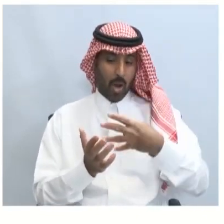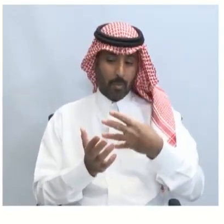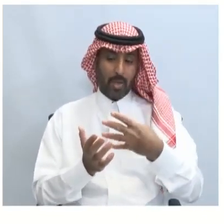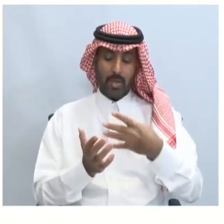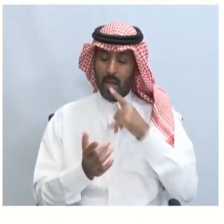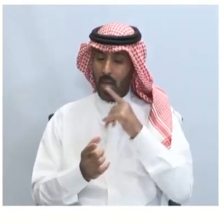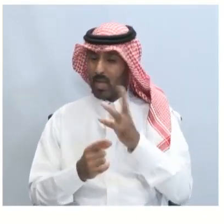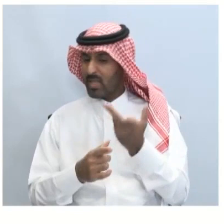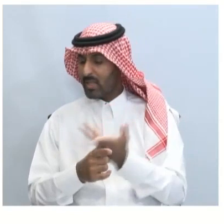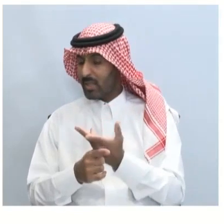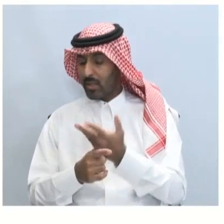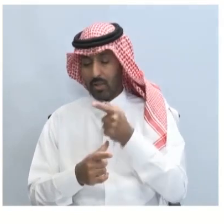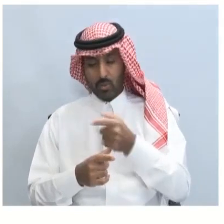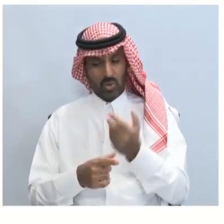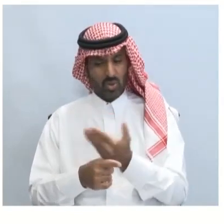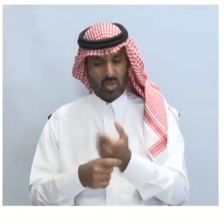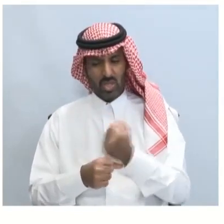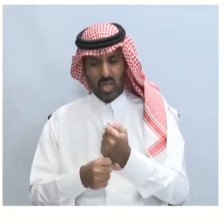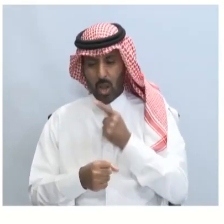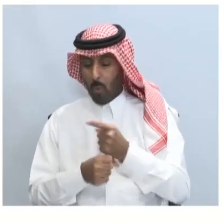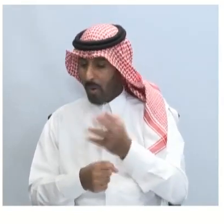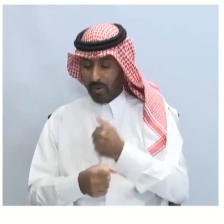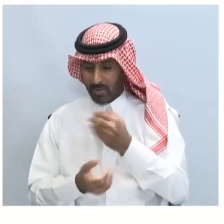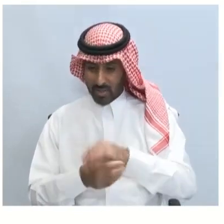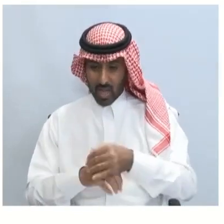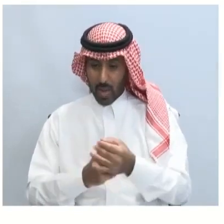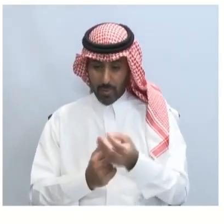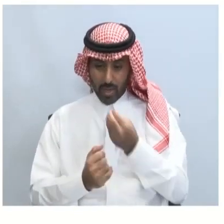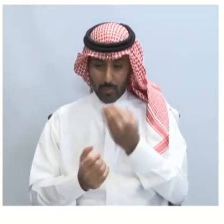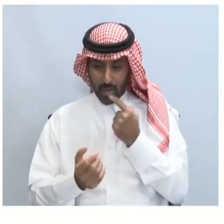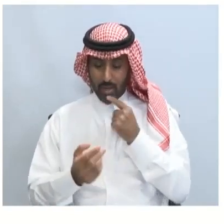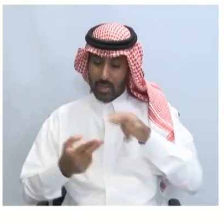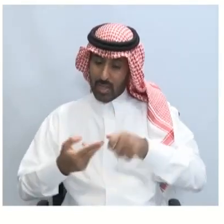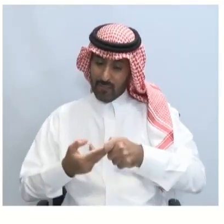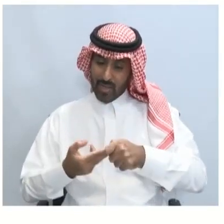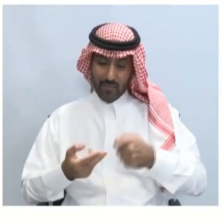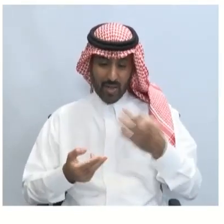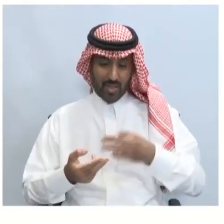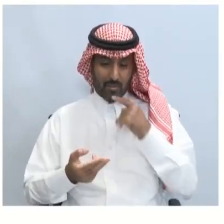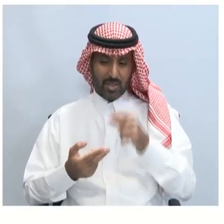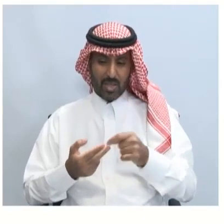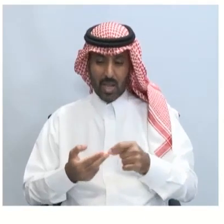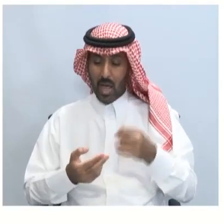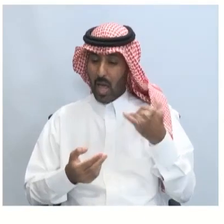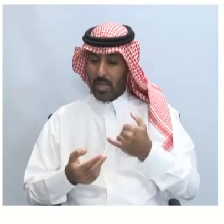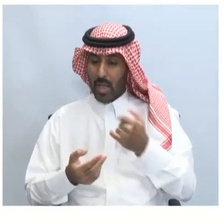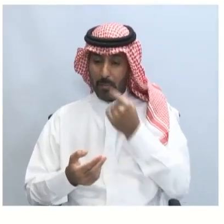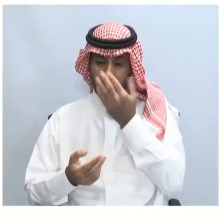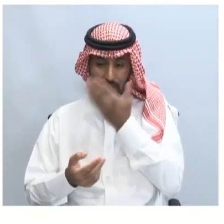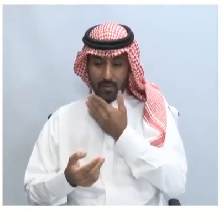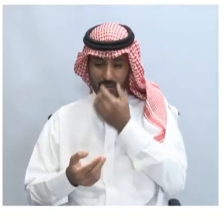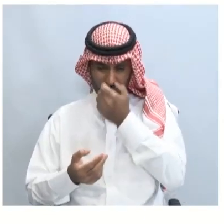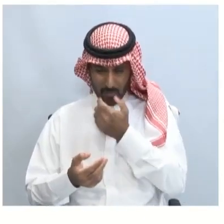اثار عدم غسل اليد قبل الاكل قص الاظفار والحكمه منه اهتم بنظافه فمي وانفي